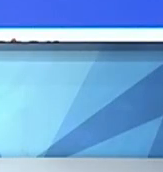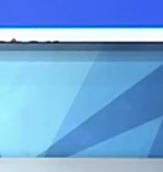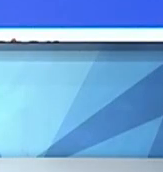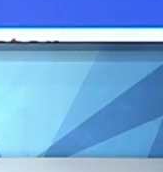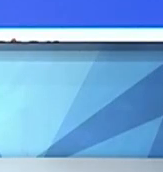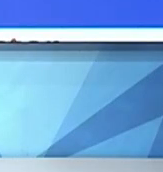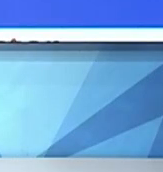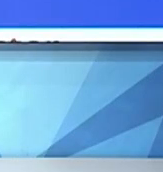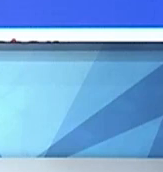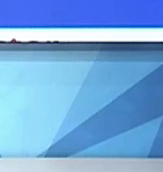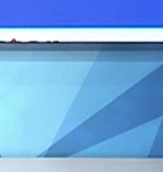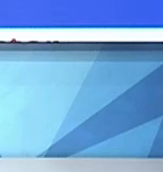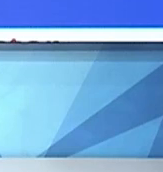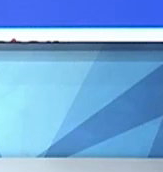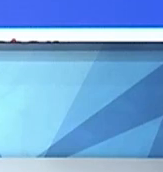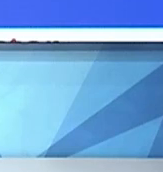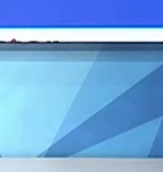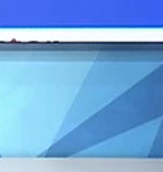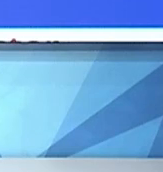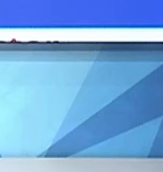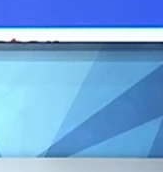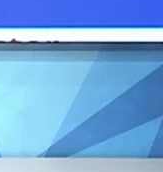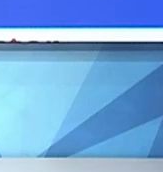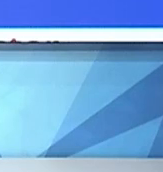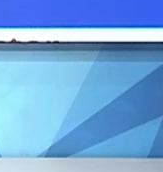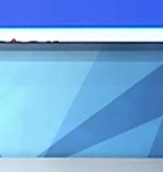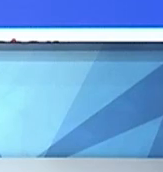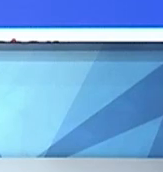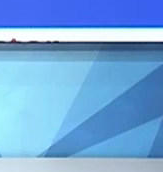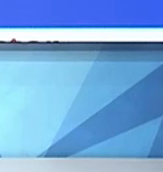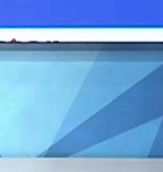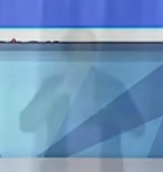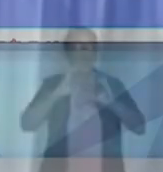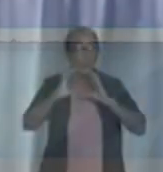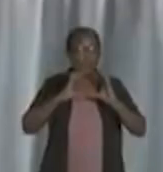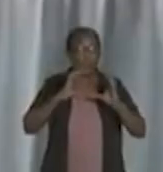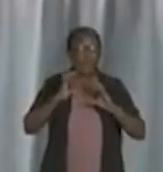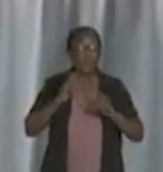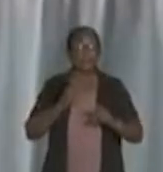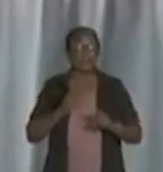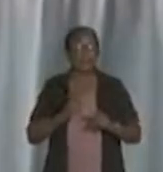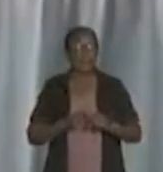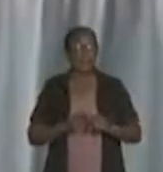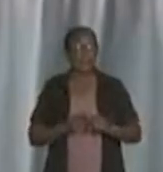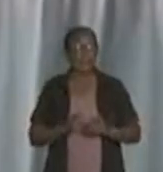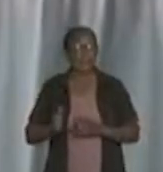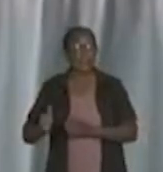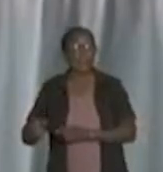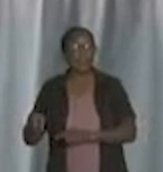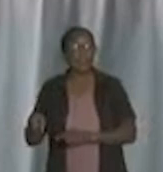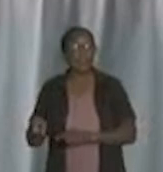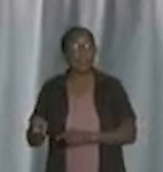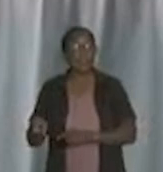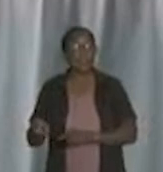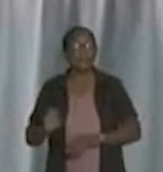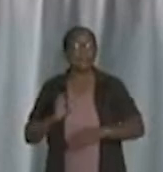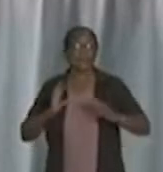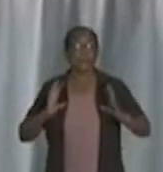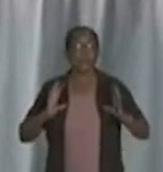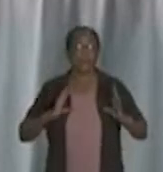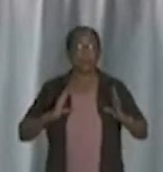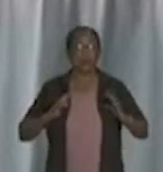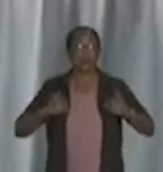De leeftijd voor boostervaccins is nu gesteld op 18 jaar en ouder. Eerder hanteerde het Nationaal COVID-team, NCT,